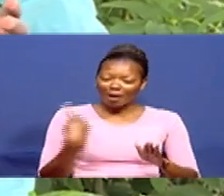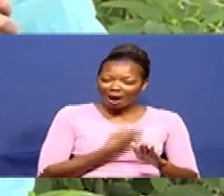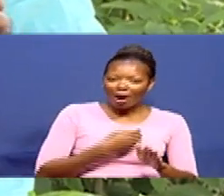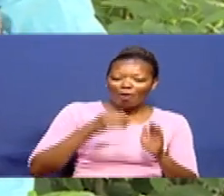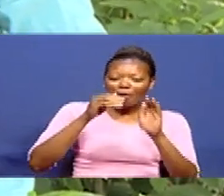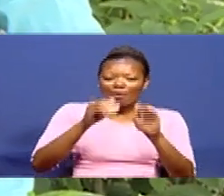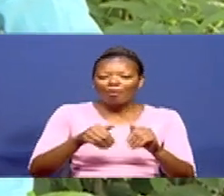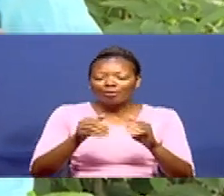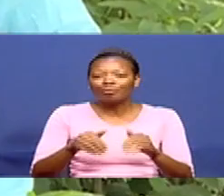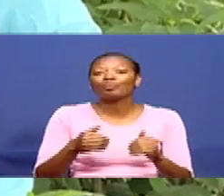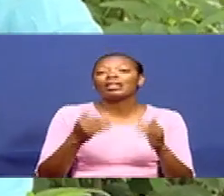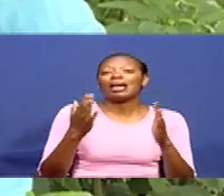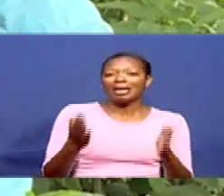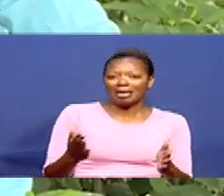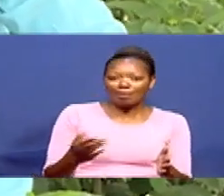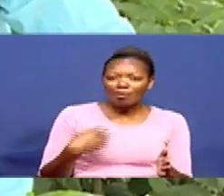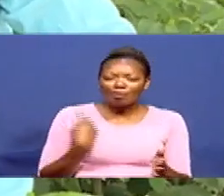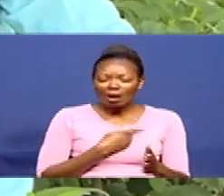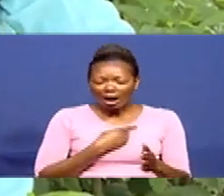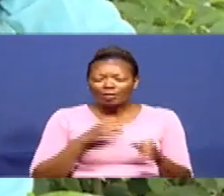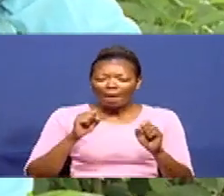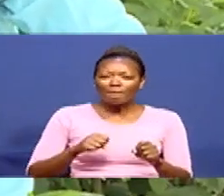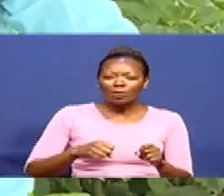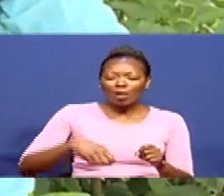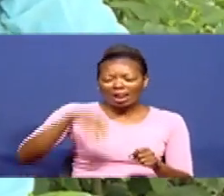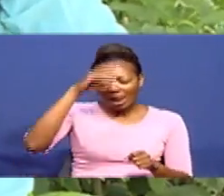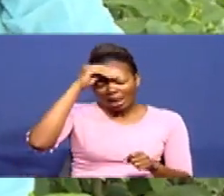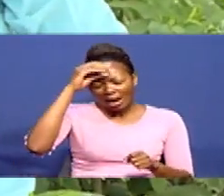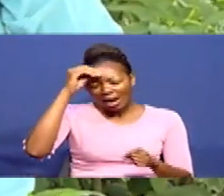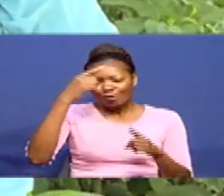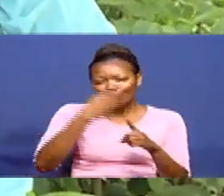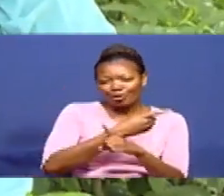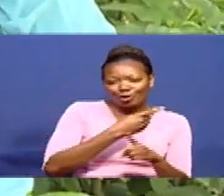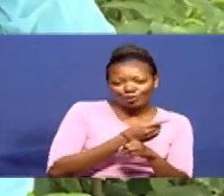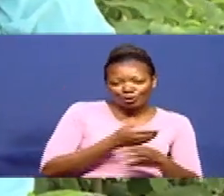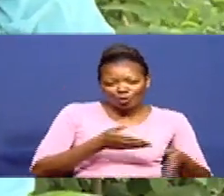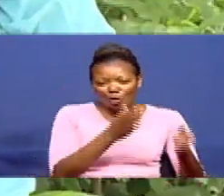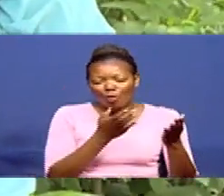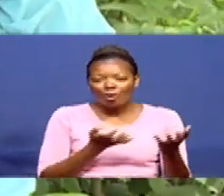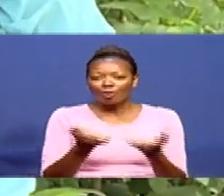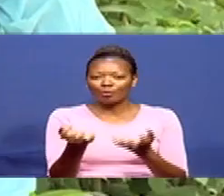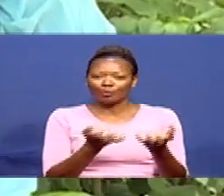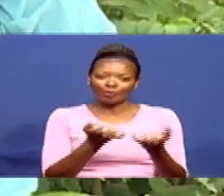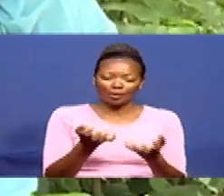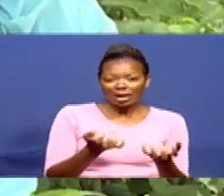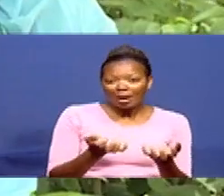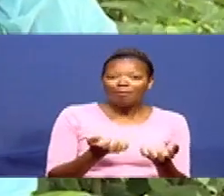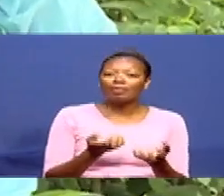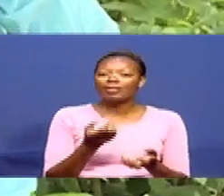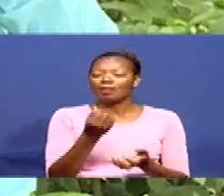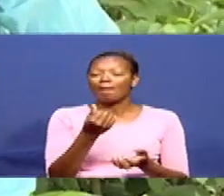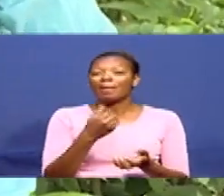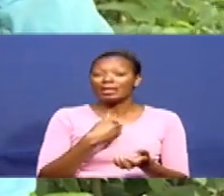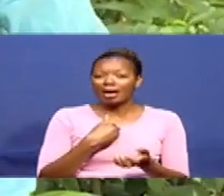linalotufunza mengi kuhusu kilimo na kufanya kilimo biashara. Je, ulijua kwamba kumfuga kuku ndani ya greenhouse